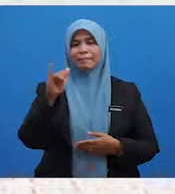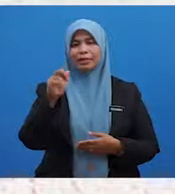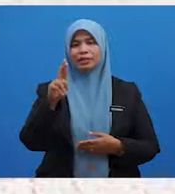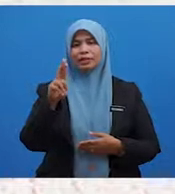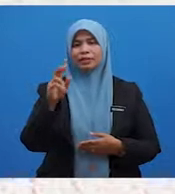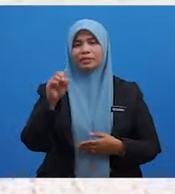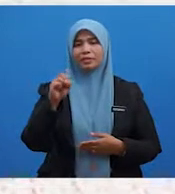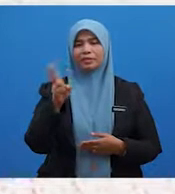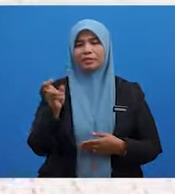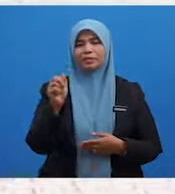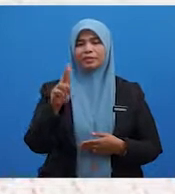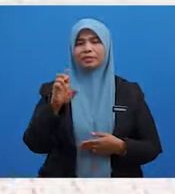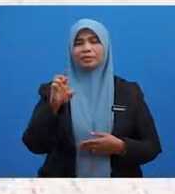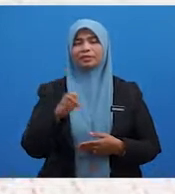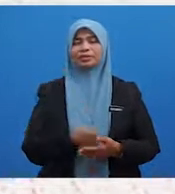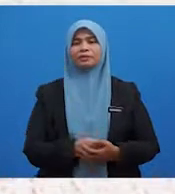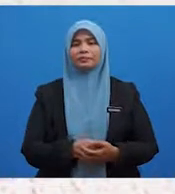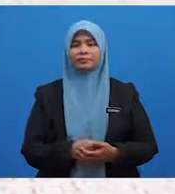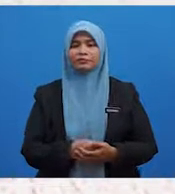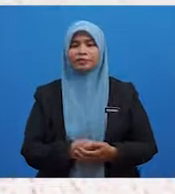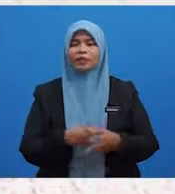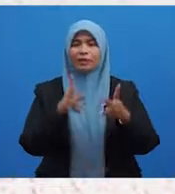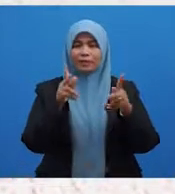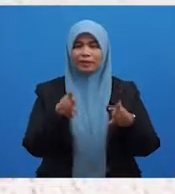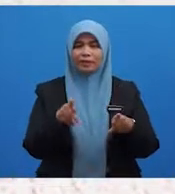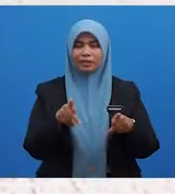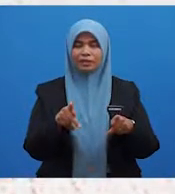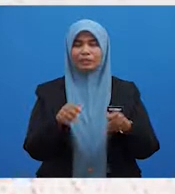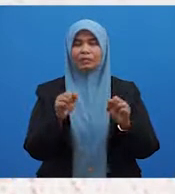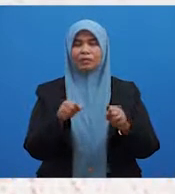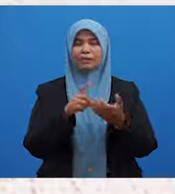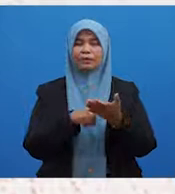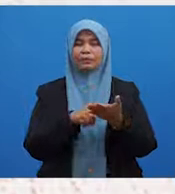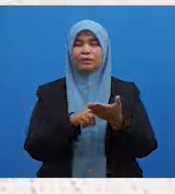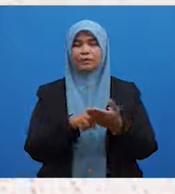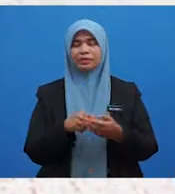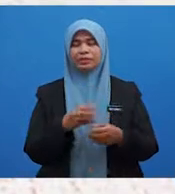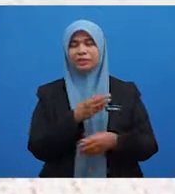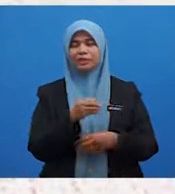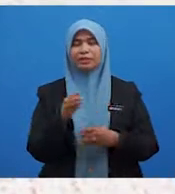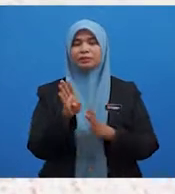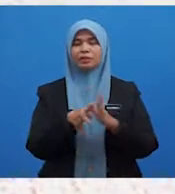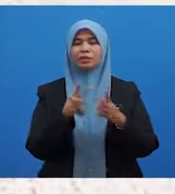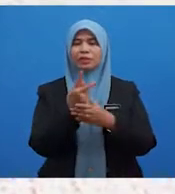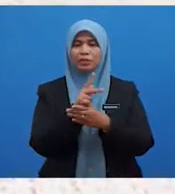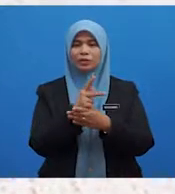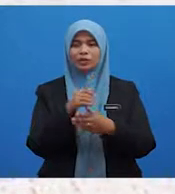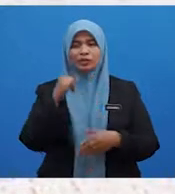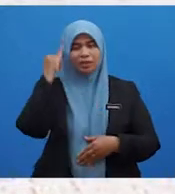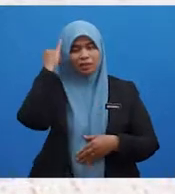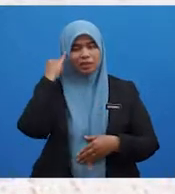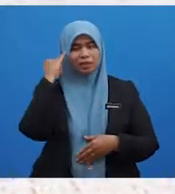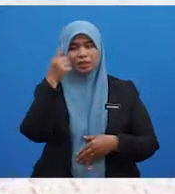untuk meningkatkan kefahaman. Pelajar juga boleh berbincang dan berkongsi